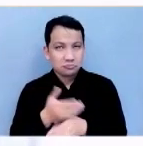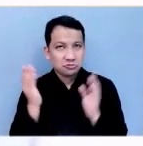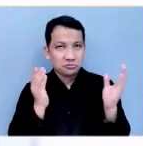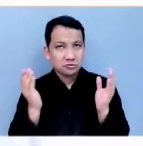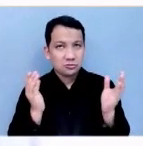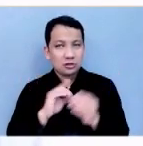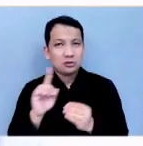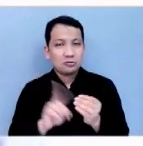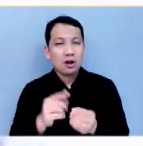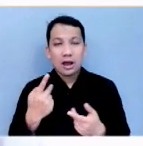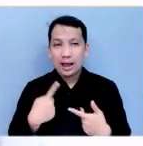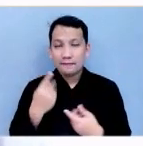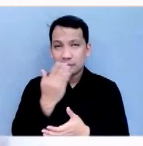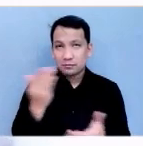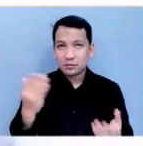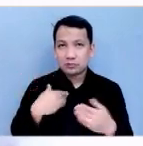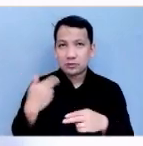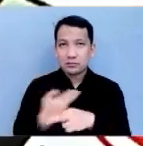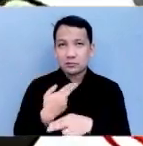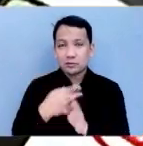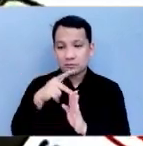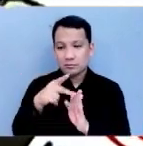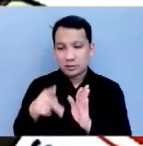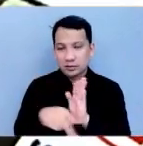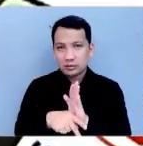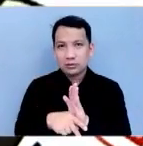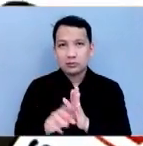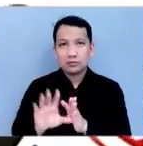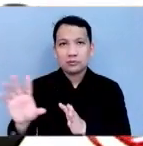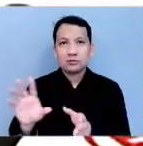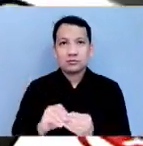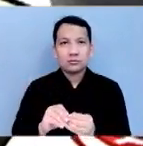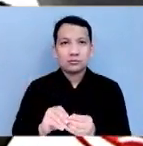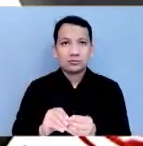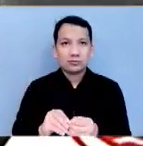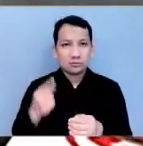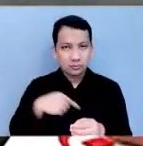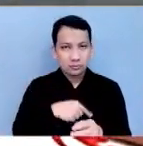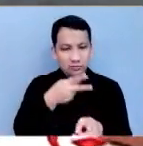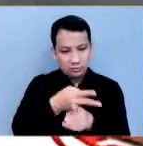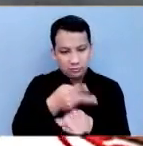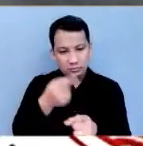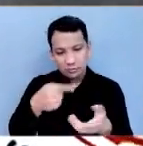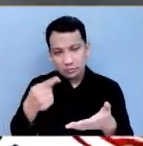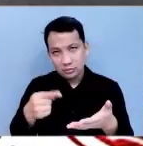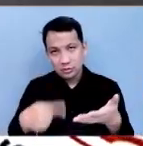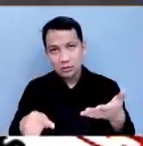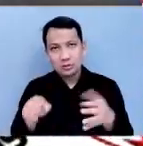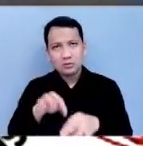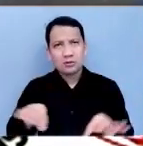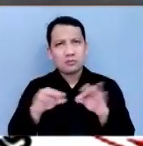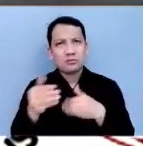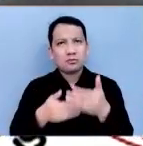nga tayo merong regulation bodies. They are going to be supervised and they will be verified. May ibang procedures by